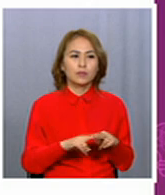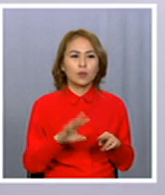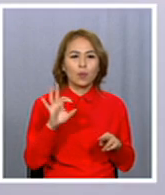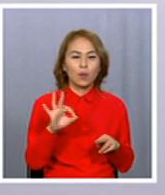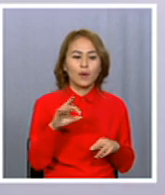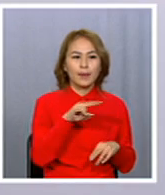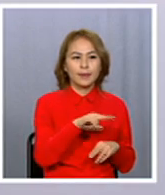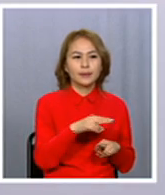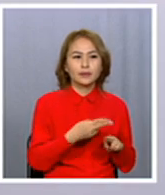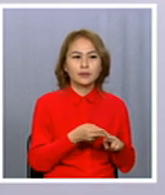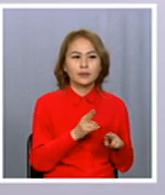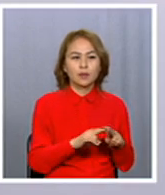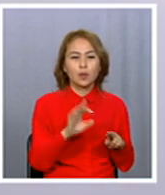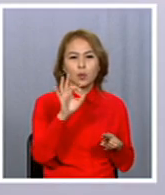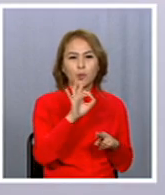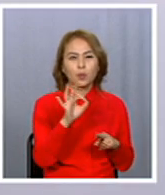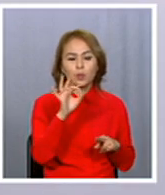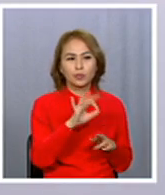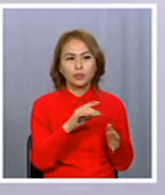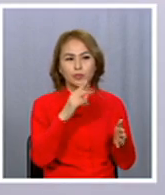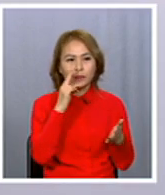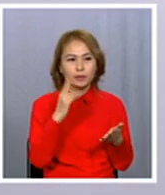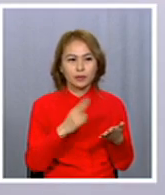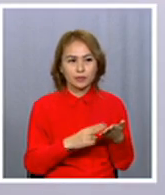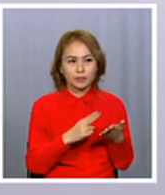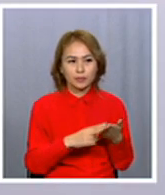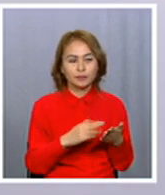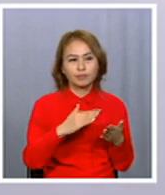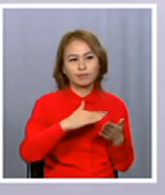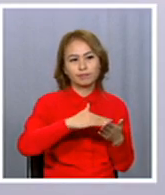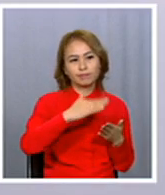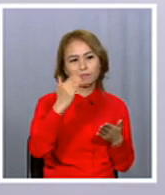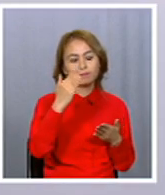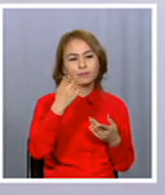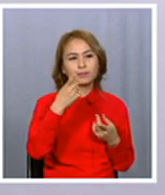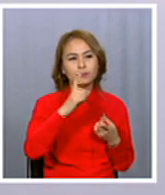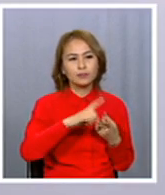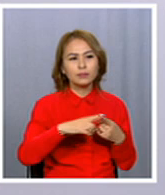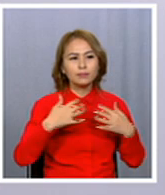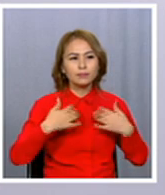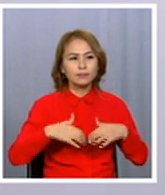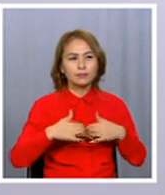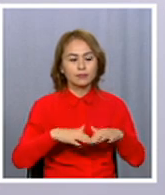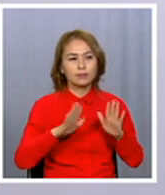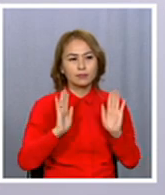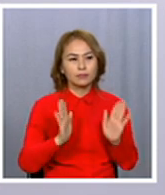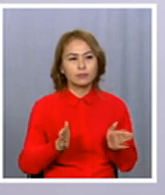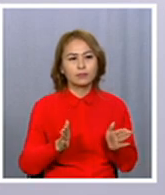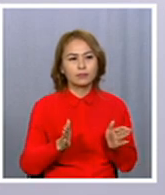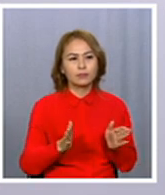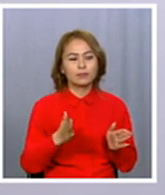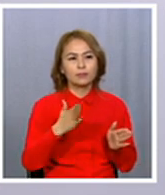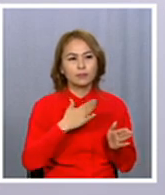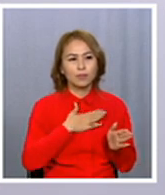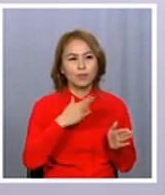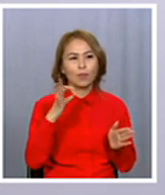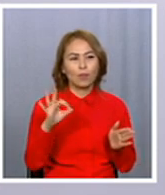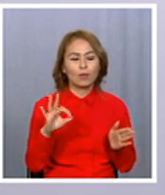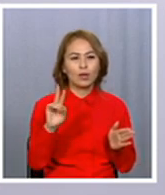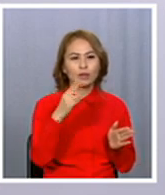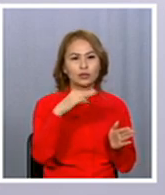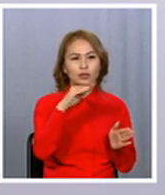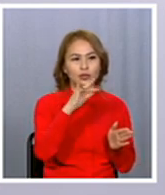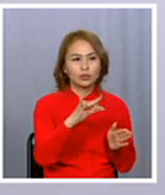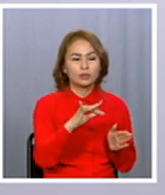сәулесін нөлдік нүктеге дәл деп қоямыз да, мына жоғарғы бөлігі бойынша есептейміз. Сонда қараңыздар балалар, біздің OG